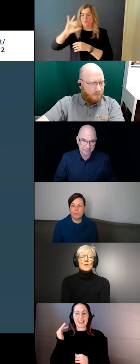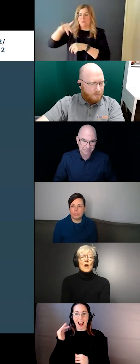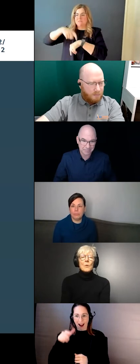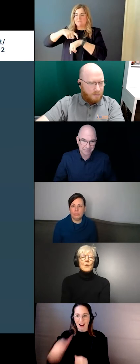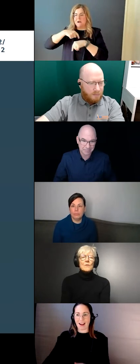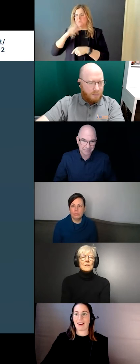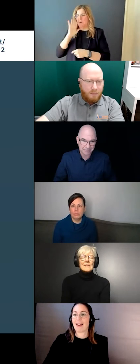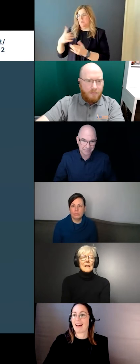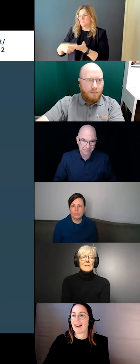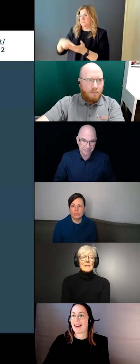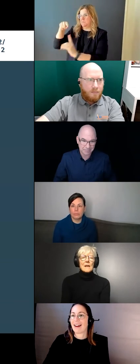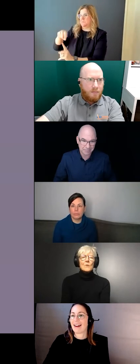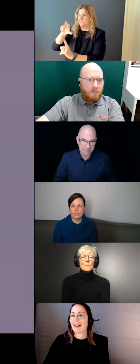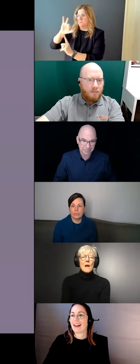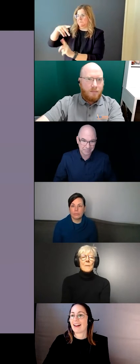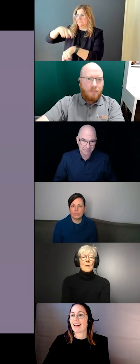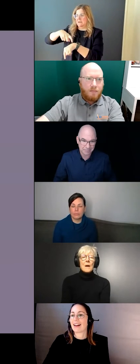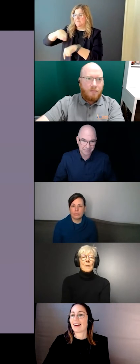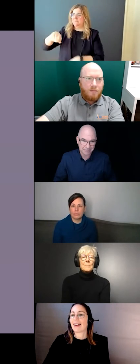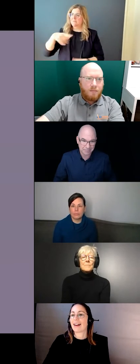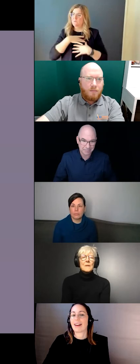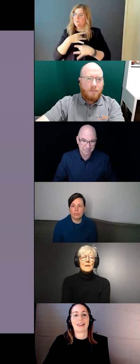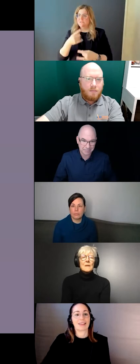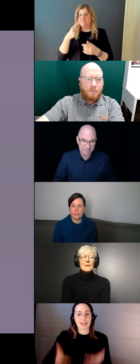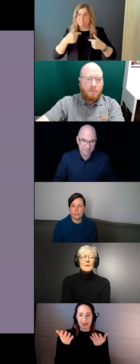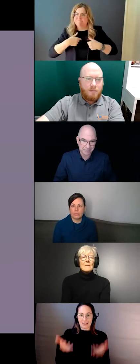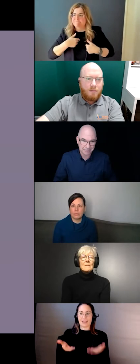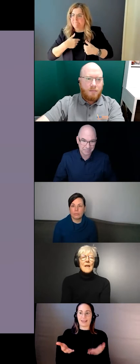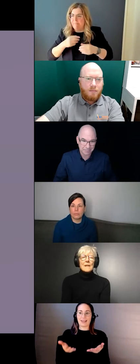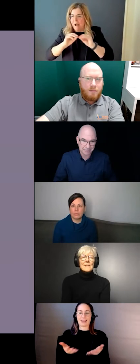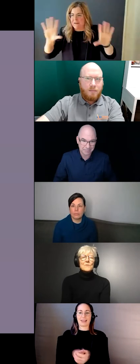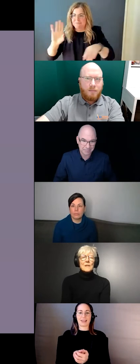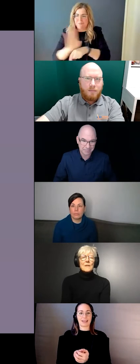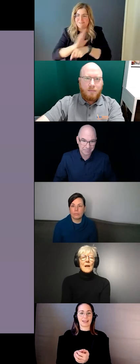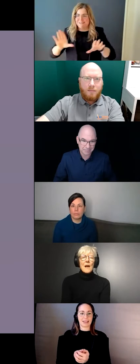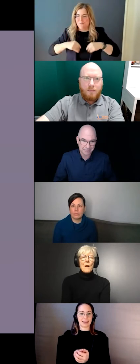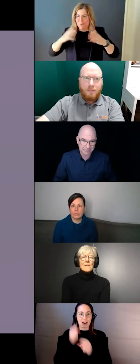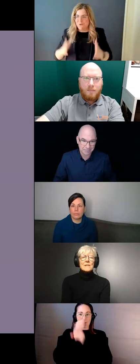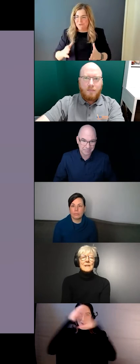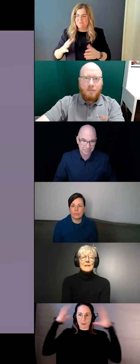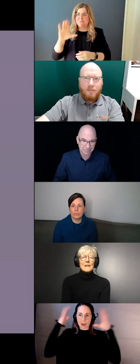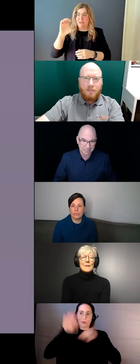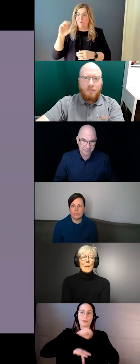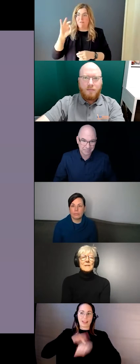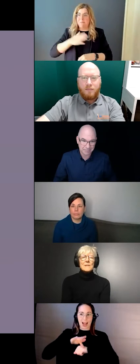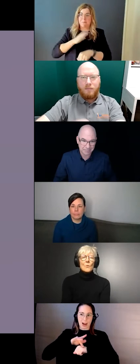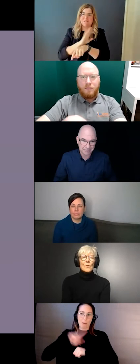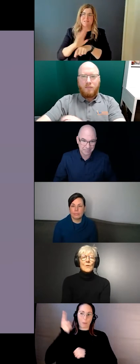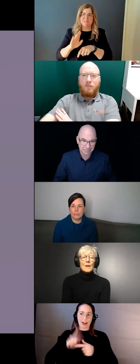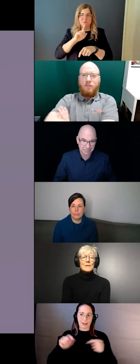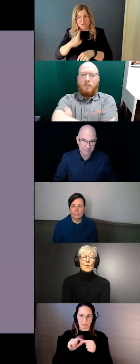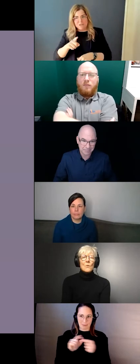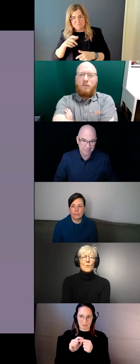Donc, débutons avec le conception universelle. Et de toute évidence, j'ai